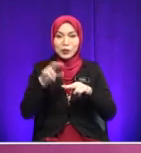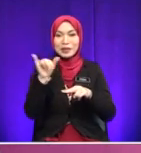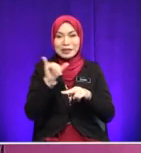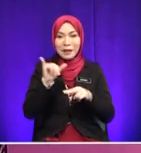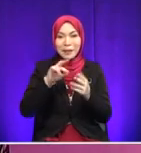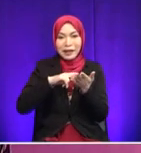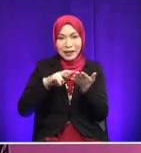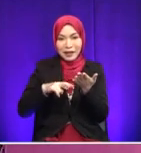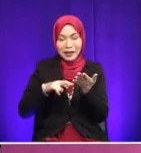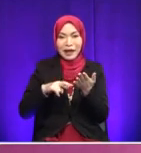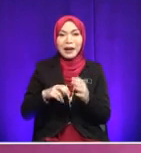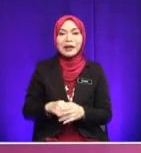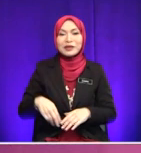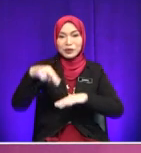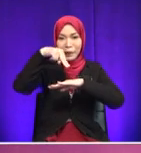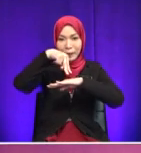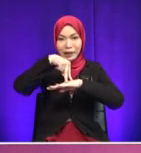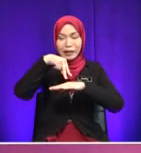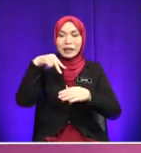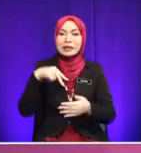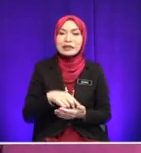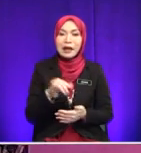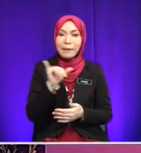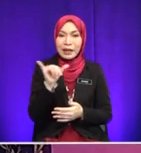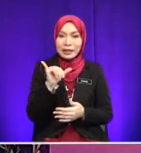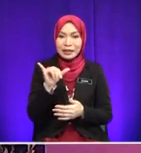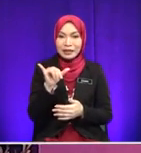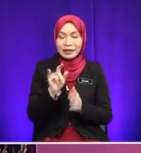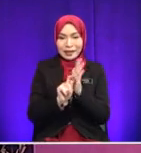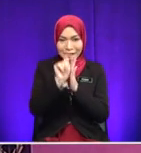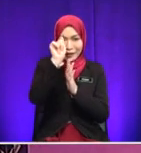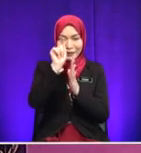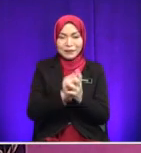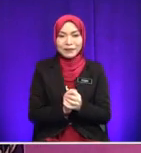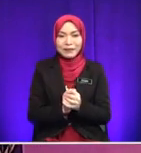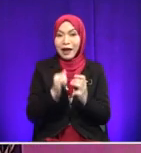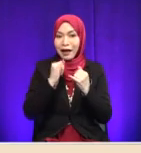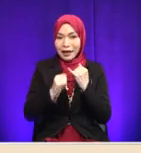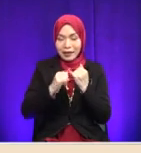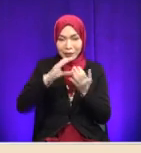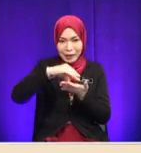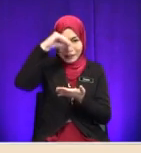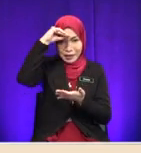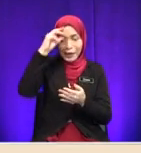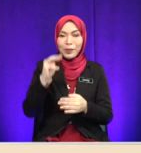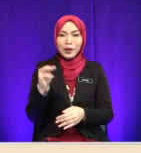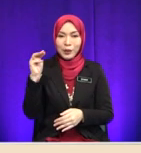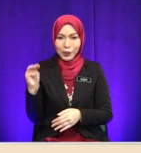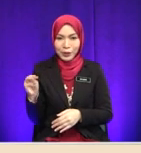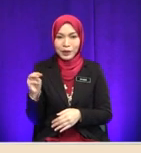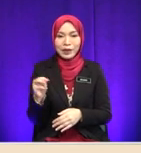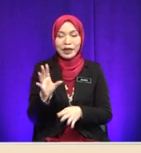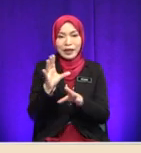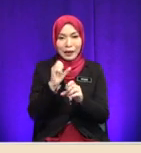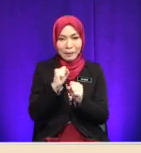tinggi. Pastinya hari ini, pada akhir pembelajaran, murid dapat membaca pelbagai bahan